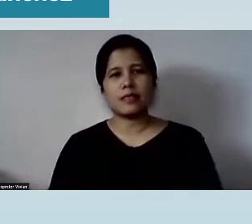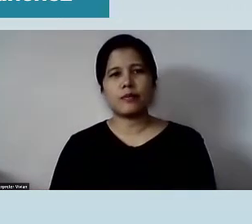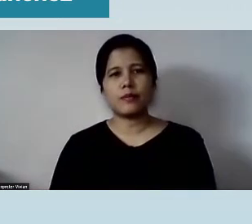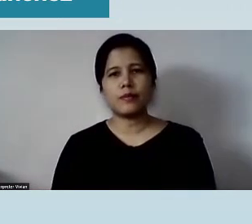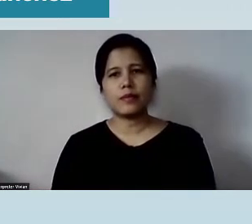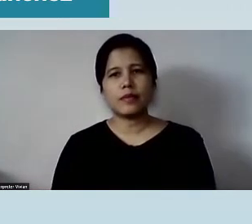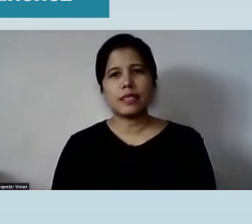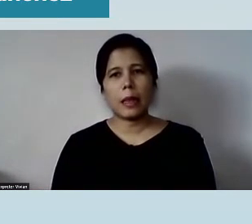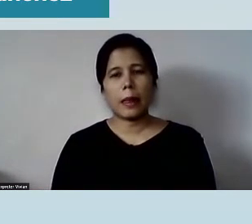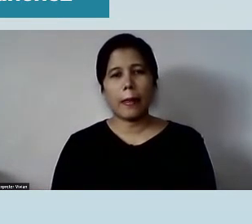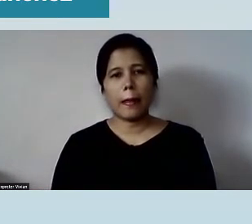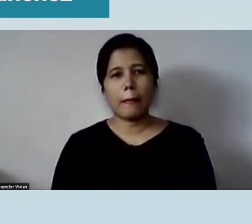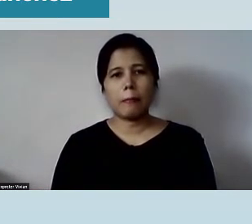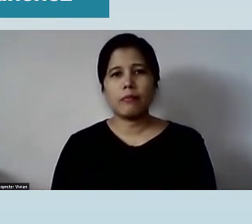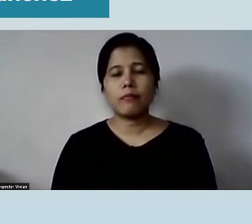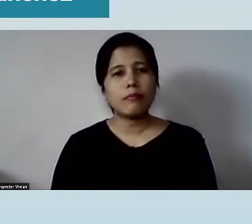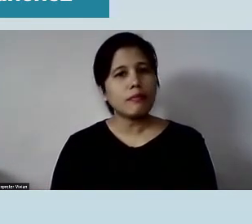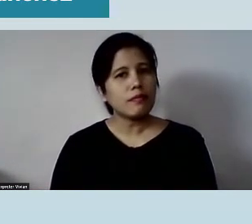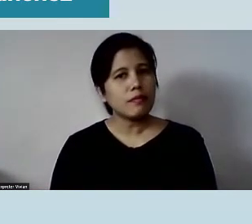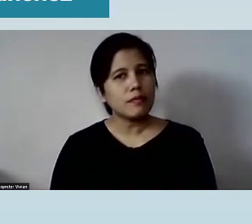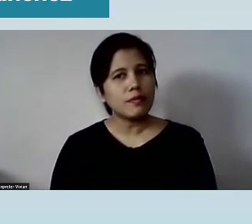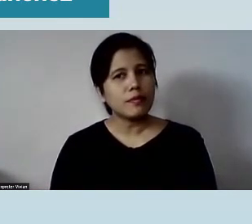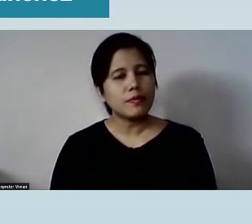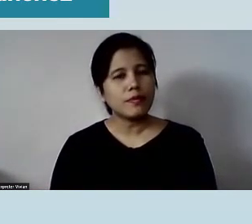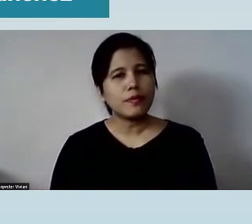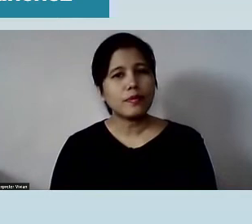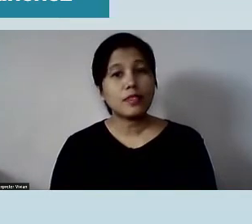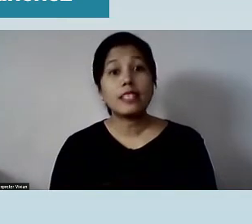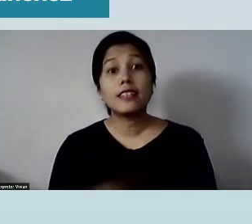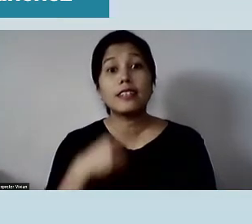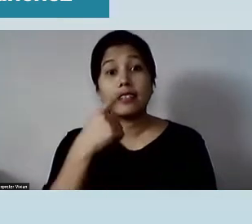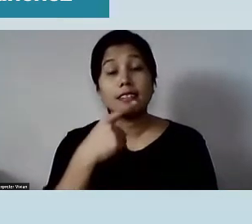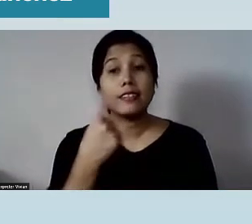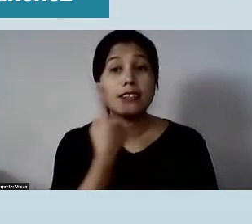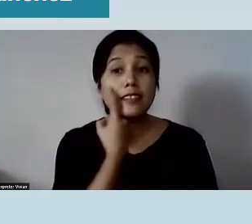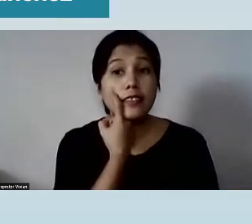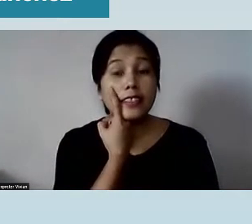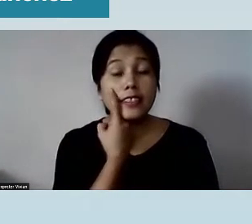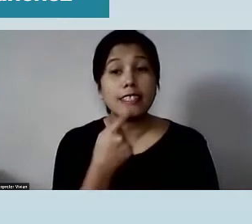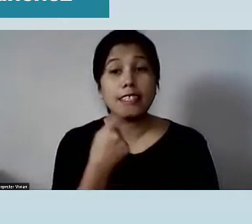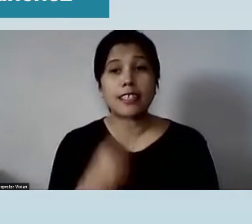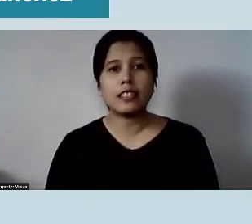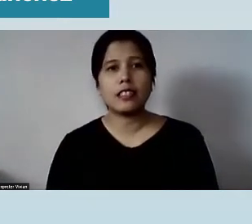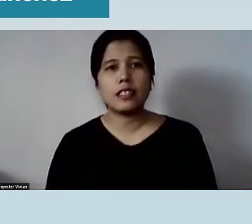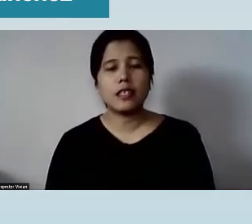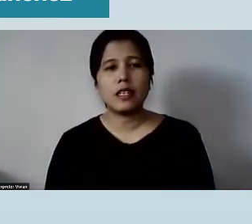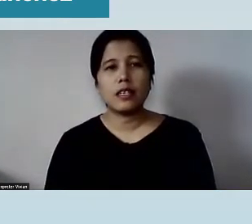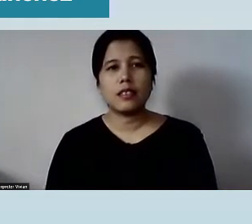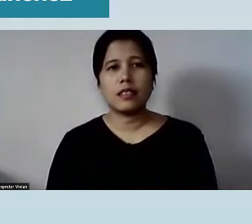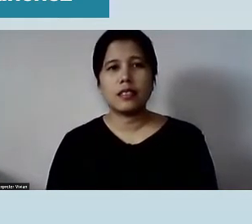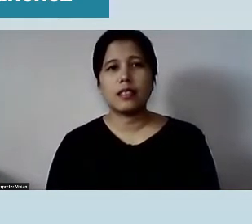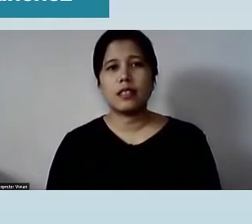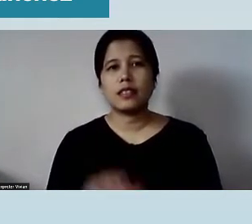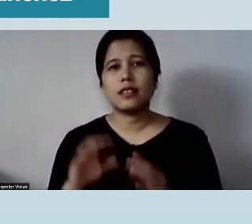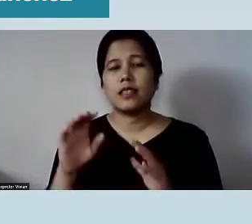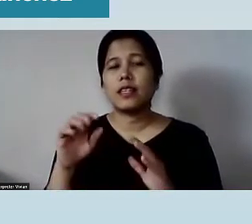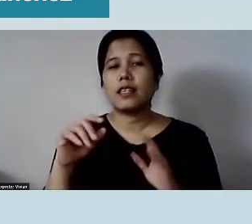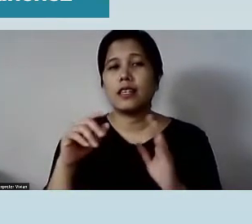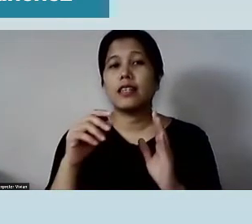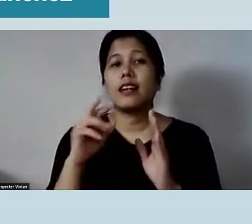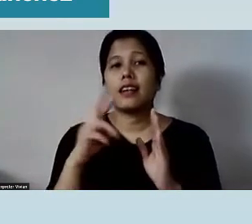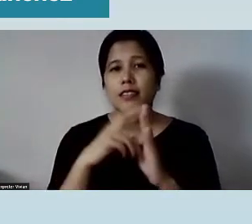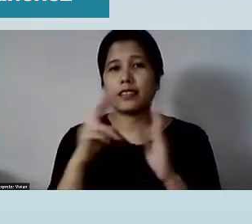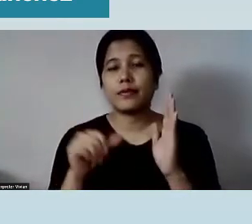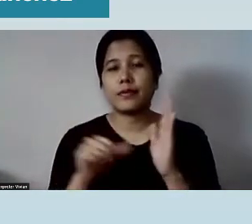Yan. And then, ito na, yung binabanggit ko kanina na batas pambansa bilang 344 or